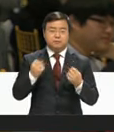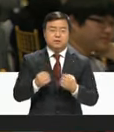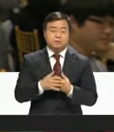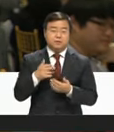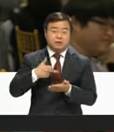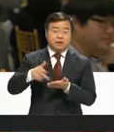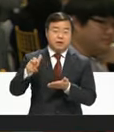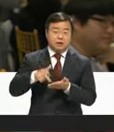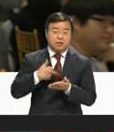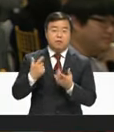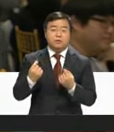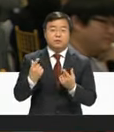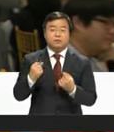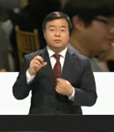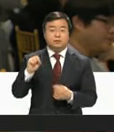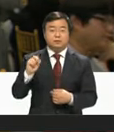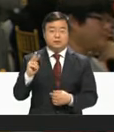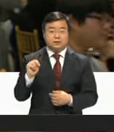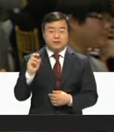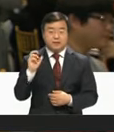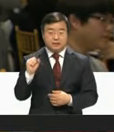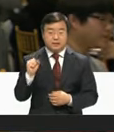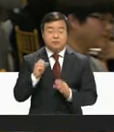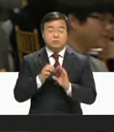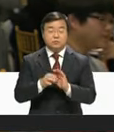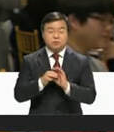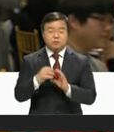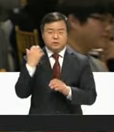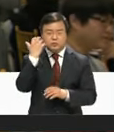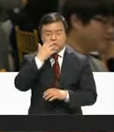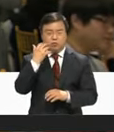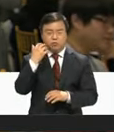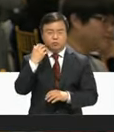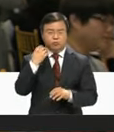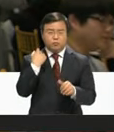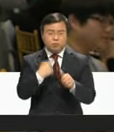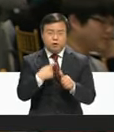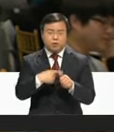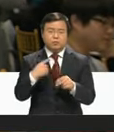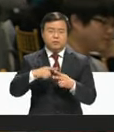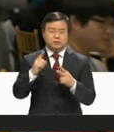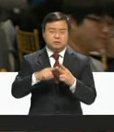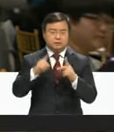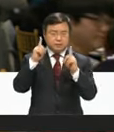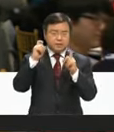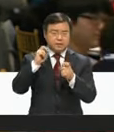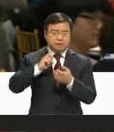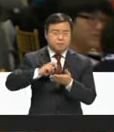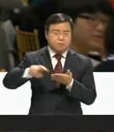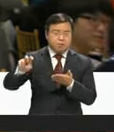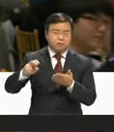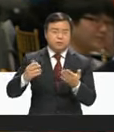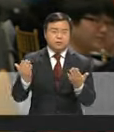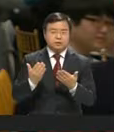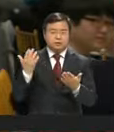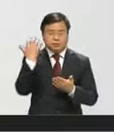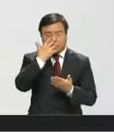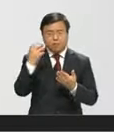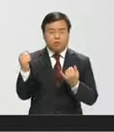카카오톡이라든지 메신저로 친구에게 성적인 모욕감이 드는 말을 하거나 사진을 보내는 것도 성폭력에 해당되지 않을까